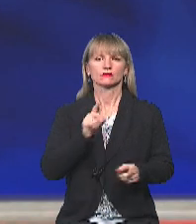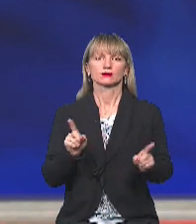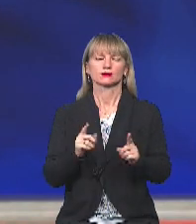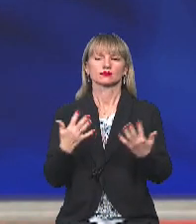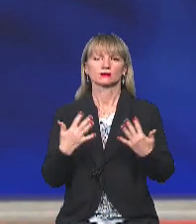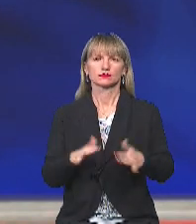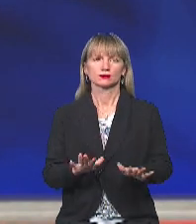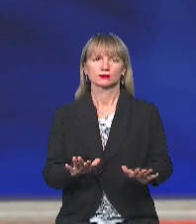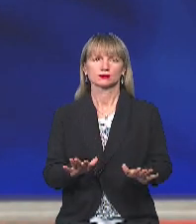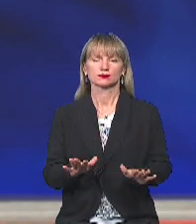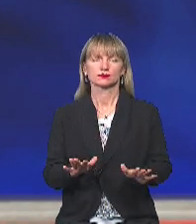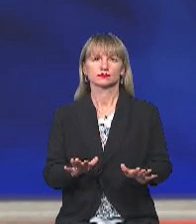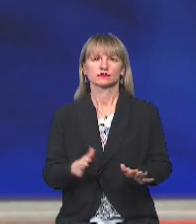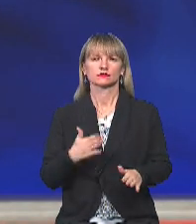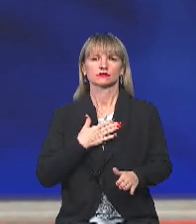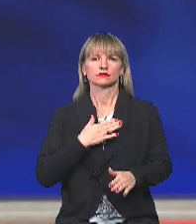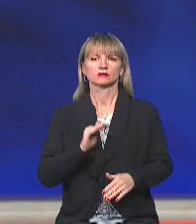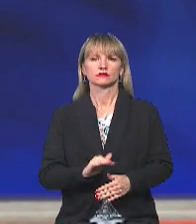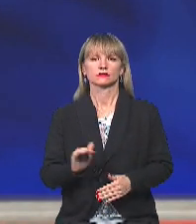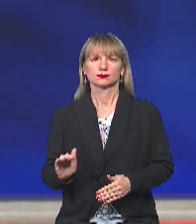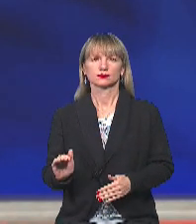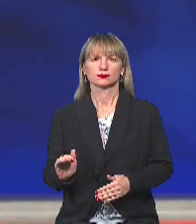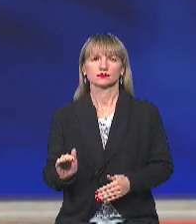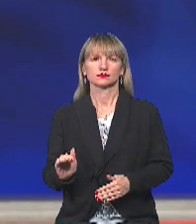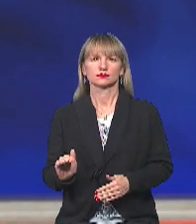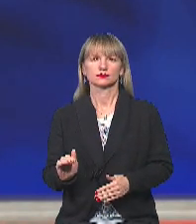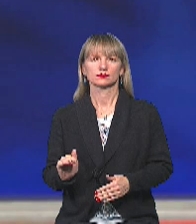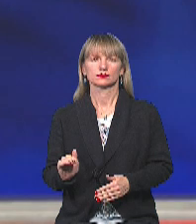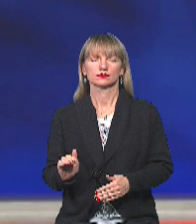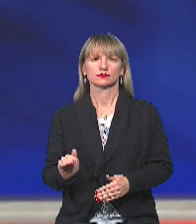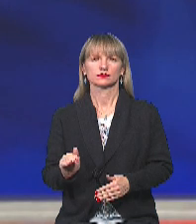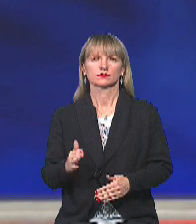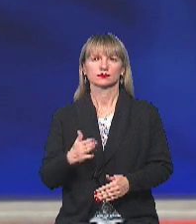вже мої діти, мене одна